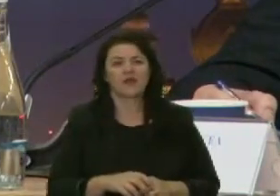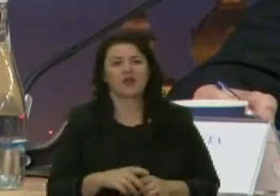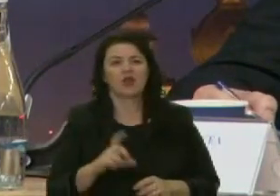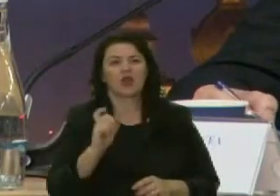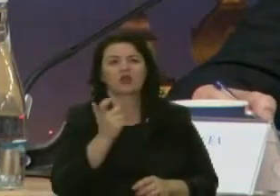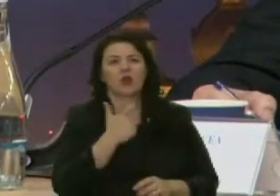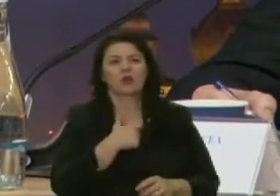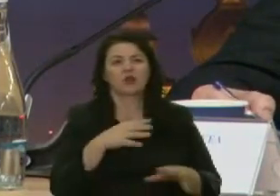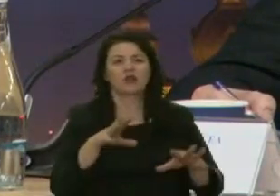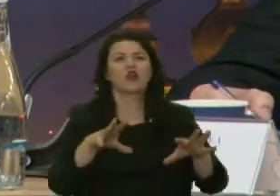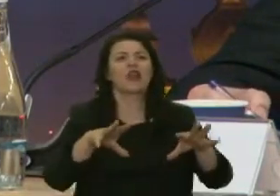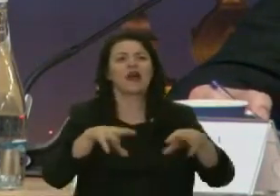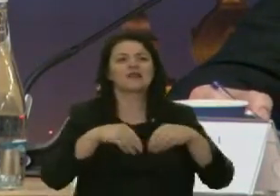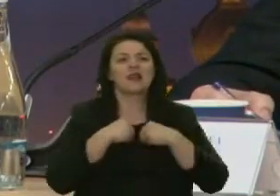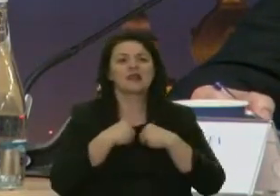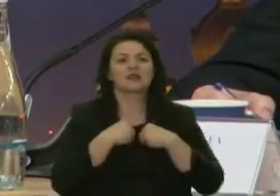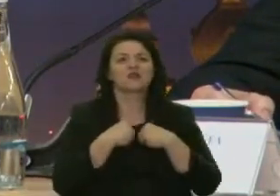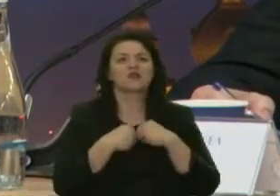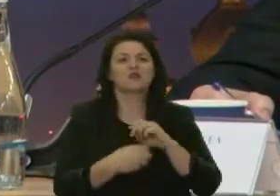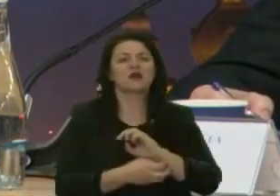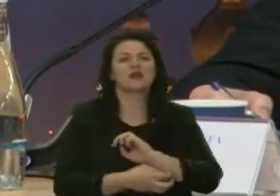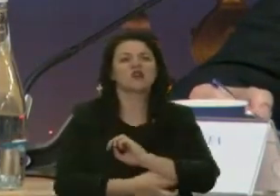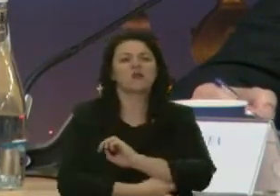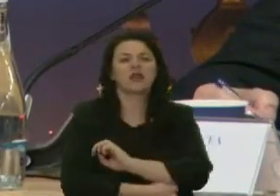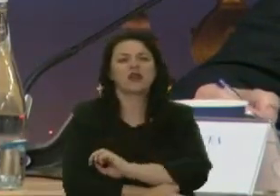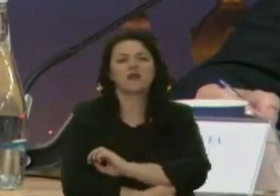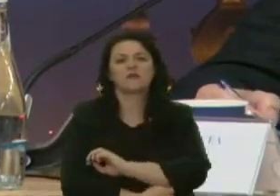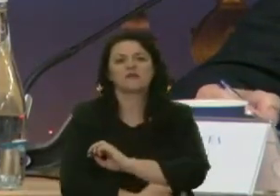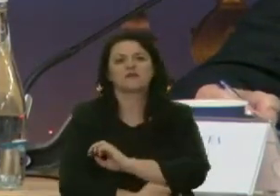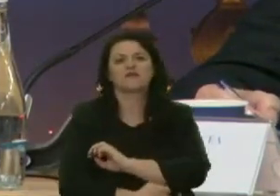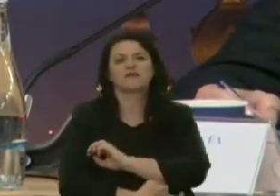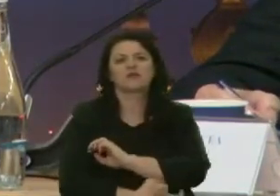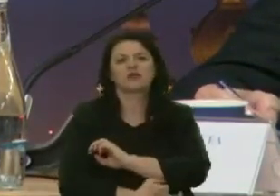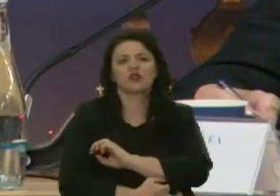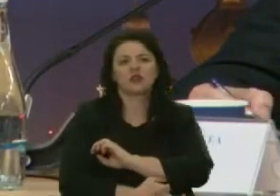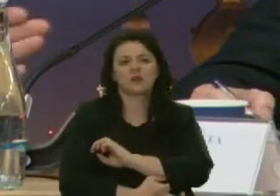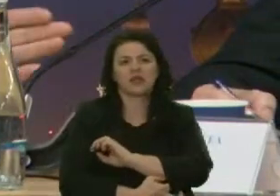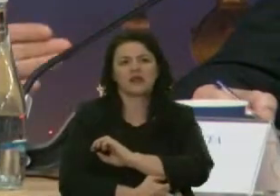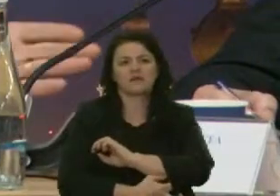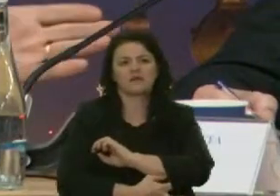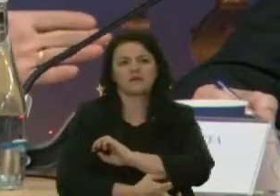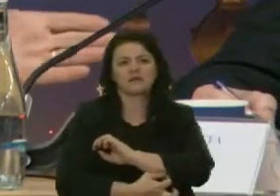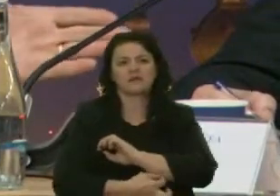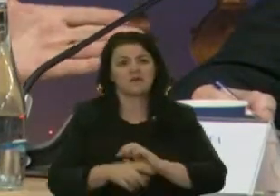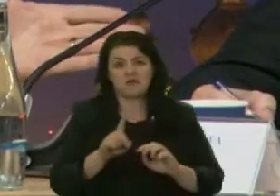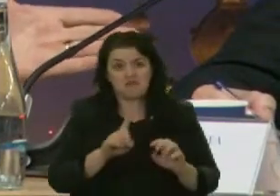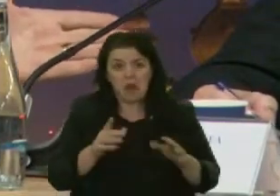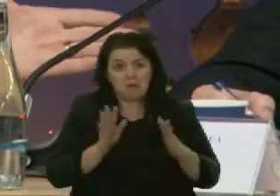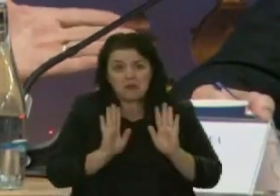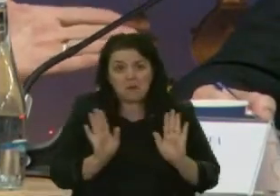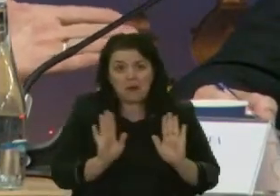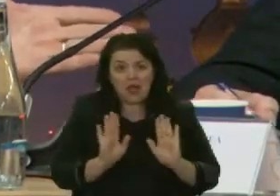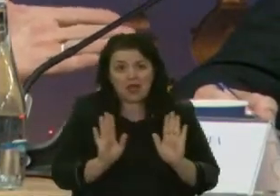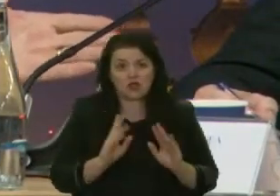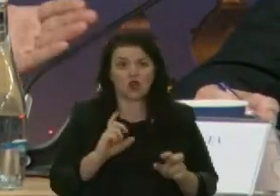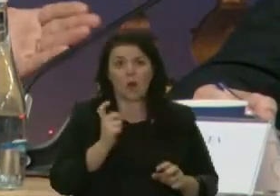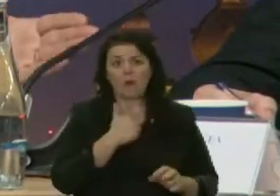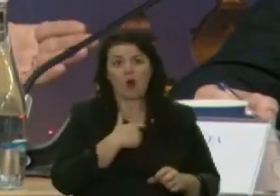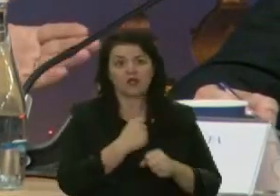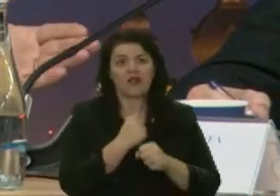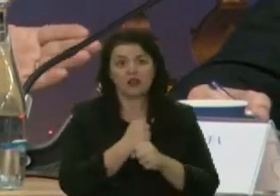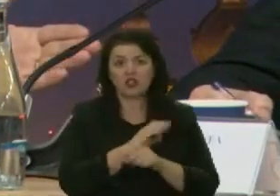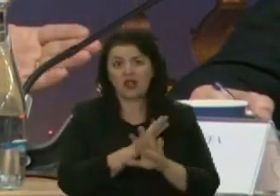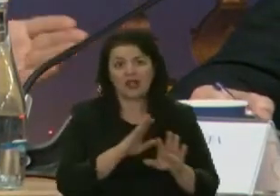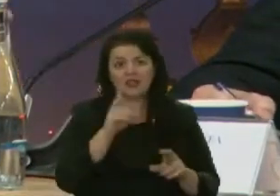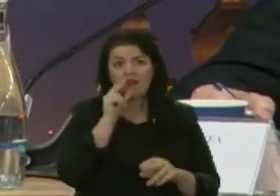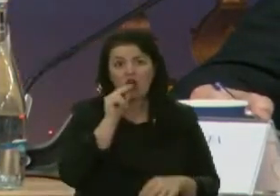să acceptăm eu spun cum pot eu nu pot să accept acest lucru repet pe dumneavoastră vă respect Dacă i împărtășiți punctul de vedere n am nimic pentru că nu pot face decât ca cetățean să